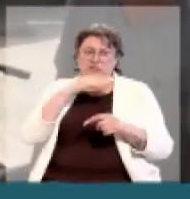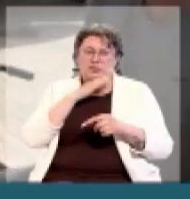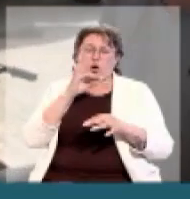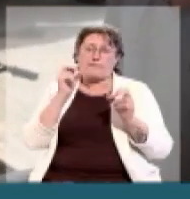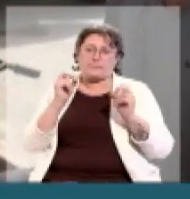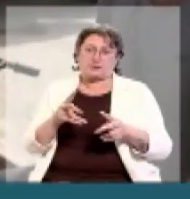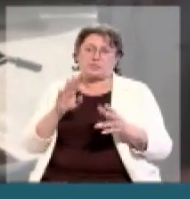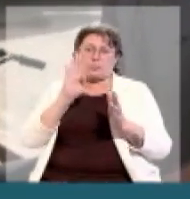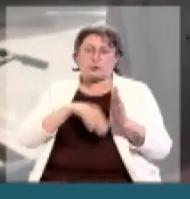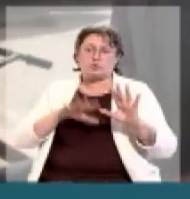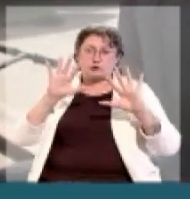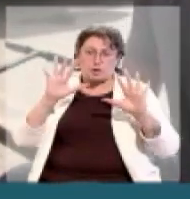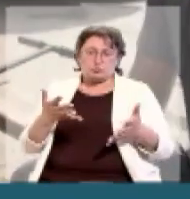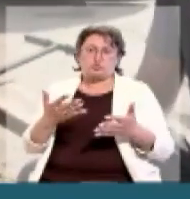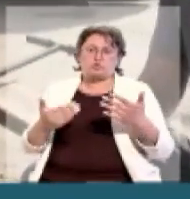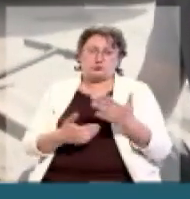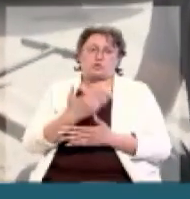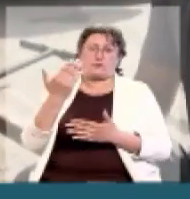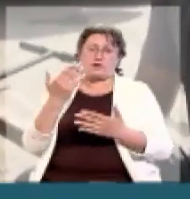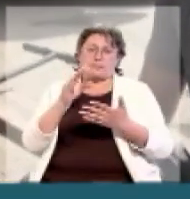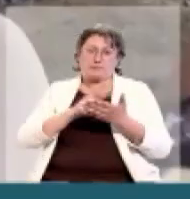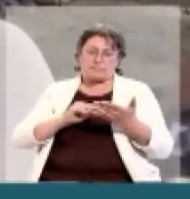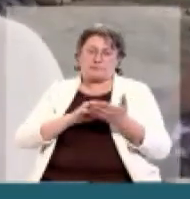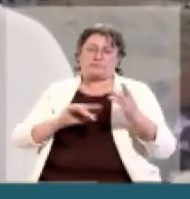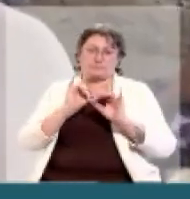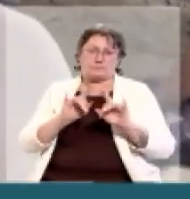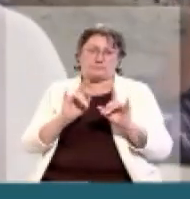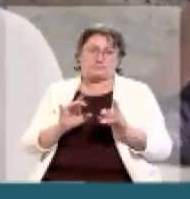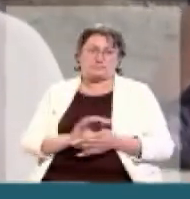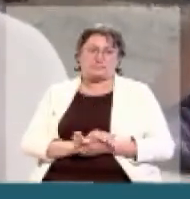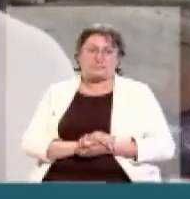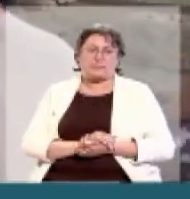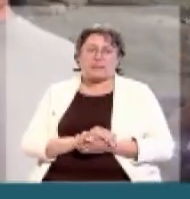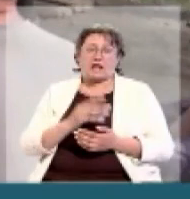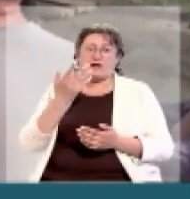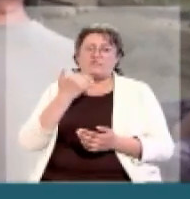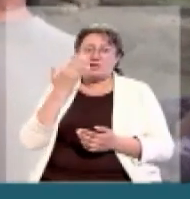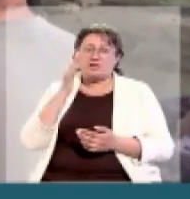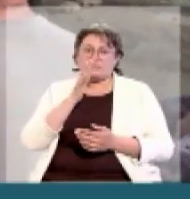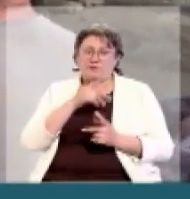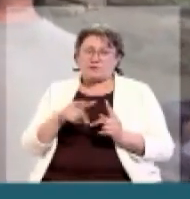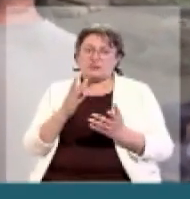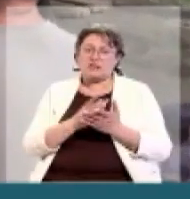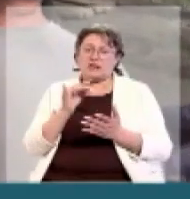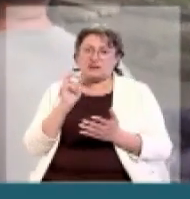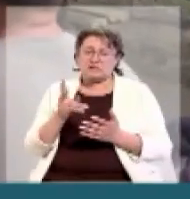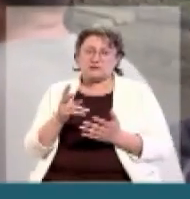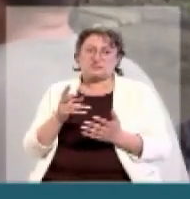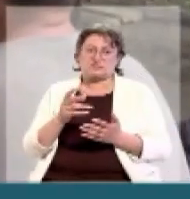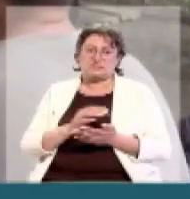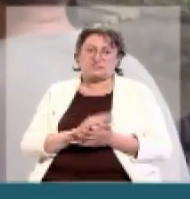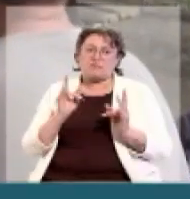опасности. После инцидента снова провели профилактическую беседу. С началом летнего периода комиссия у нас увеличивается по